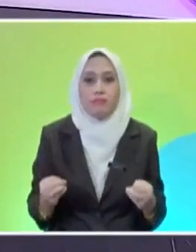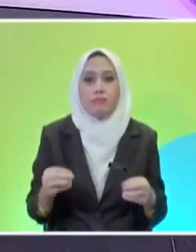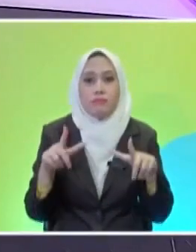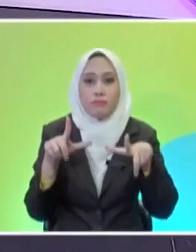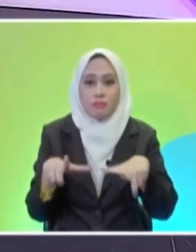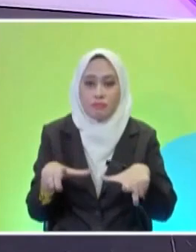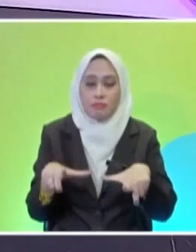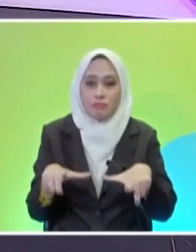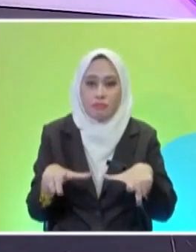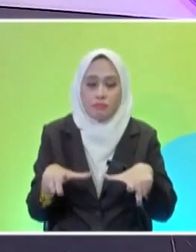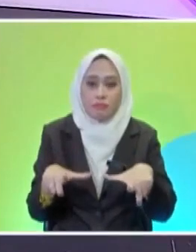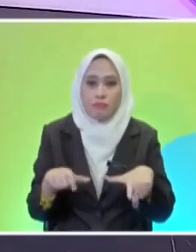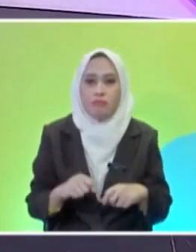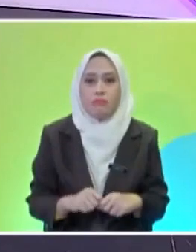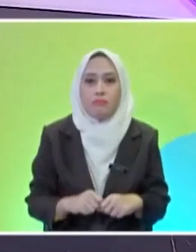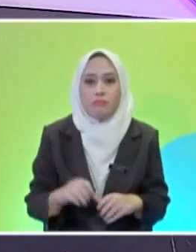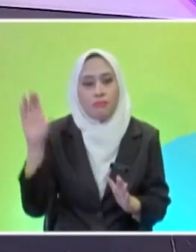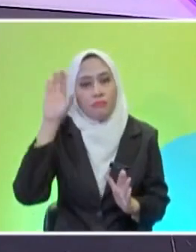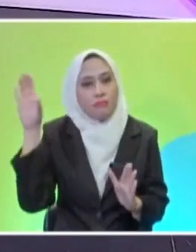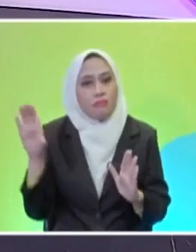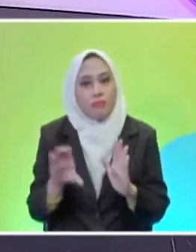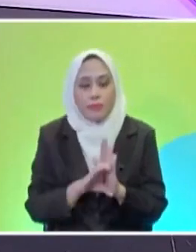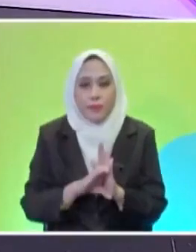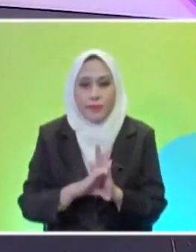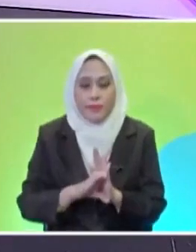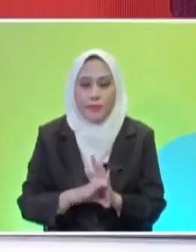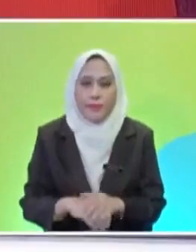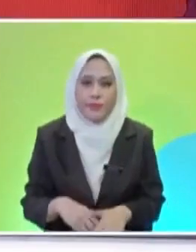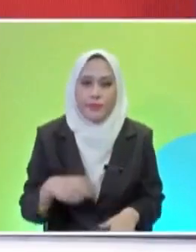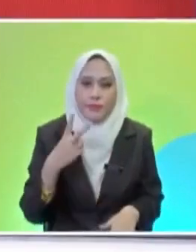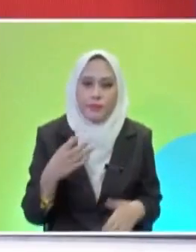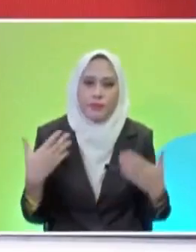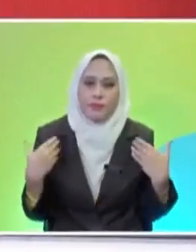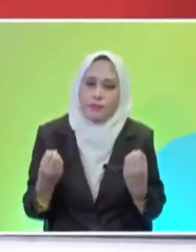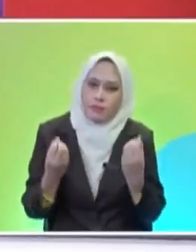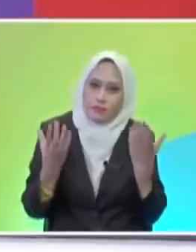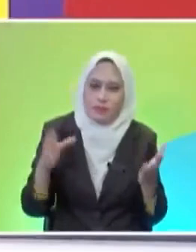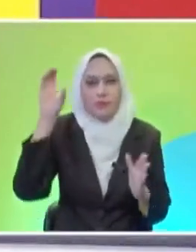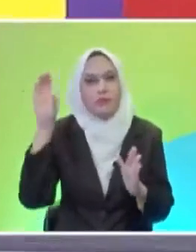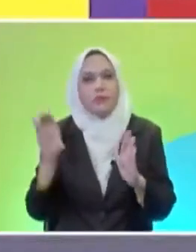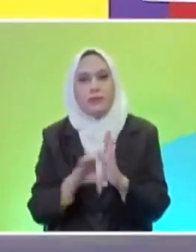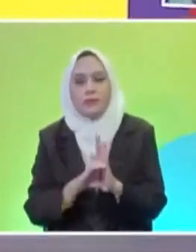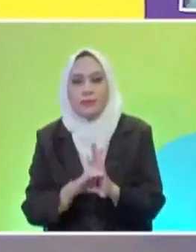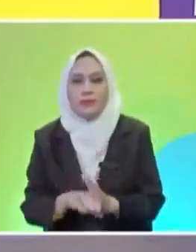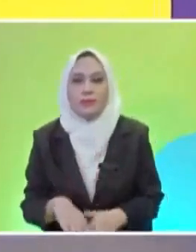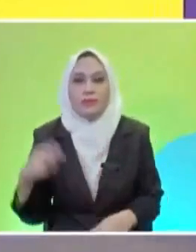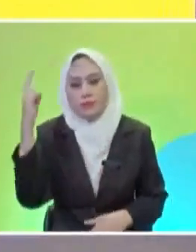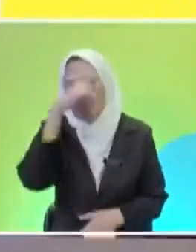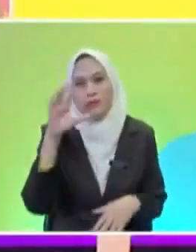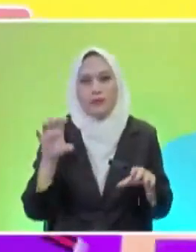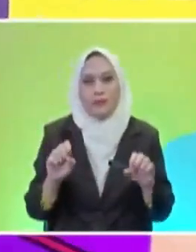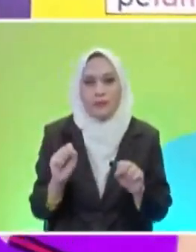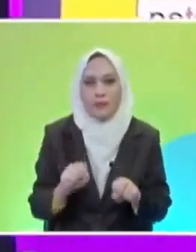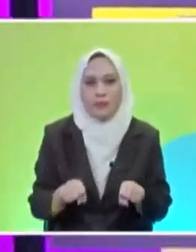apa, cikgu? Kita tampal. Saya nampak banyak gambar depan saya ni, cikgu. Ya, depan Hanif tu kan ada gambar. Okey, Hanif boleh ambil